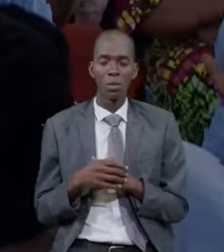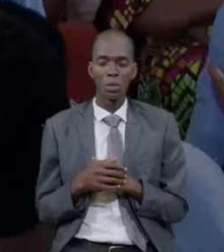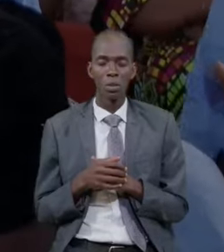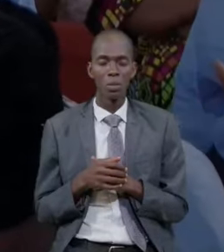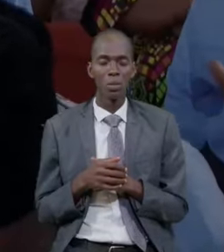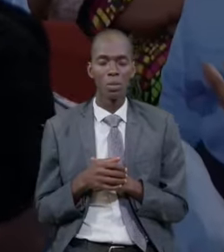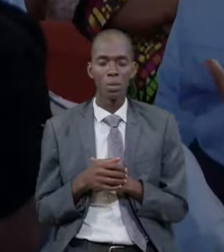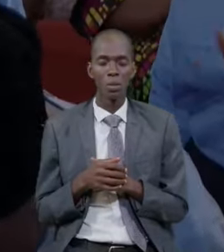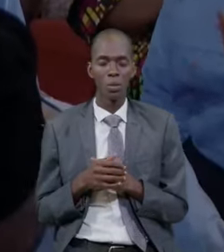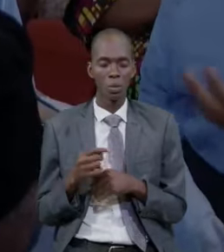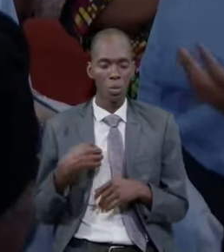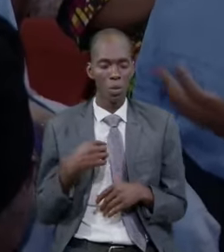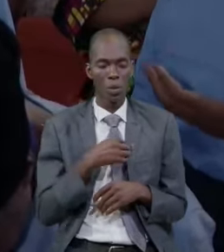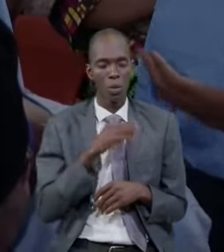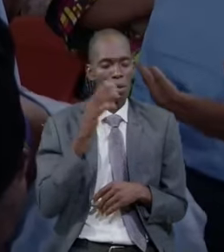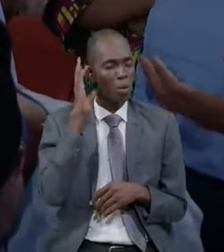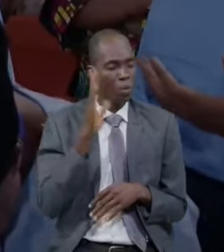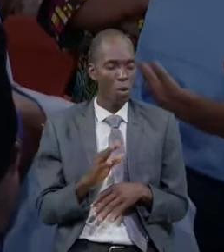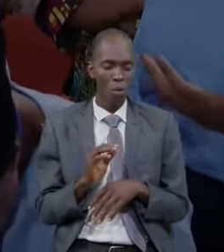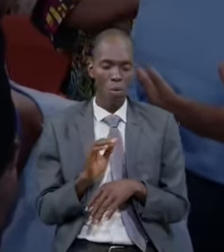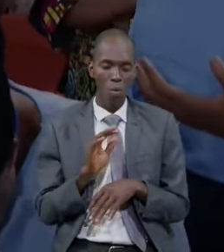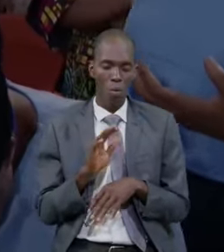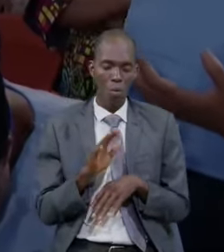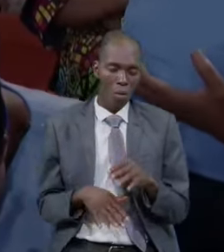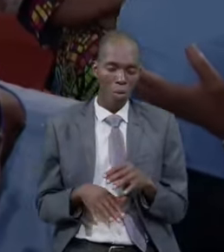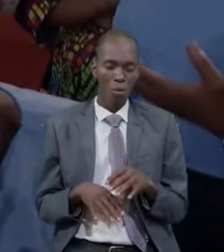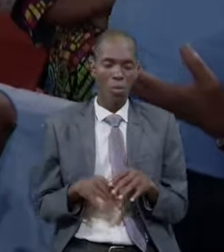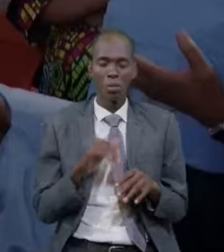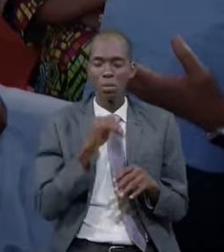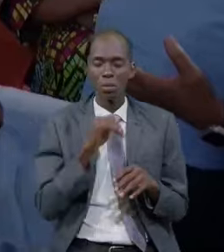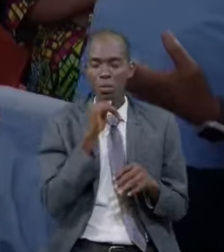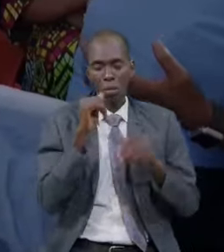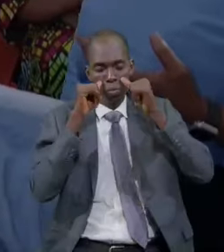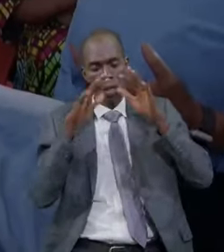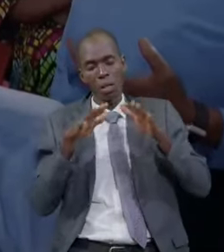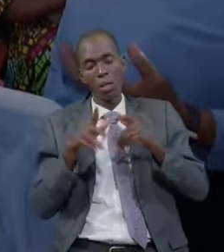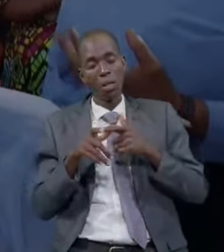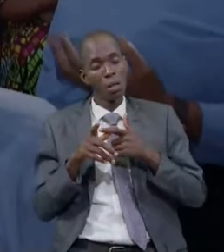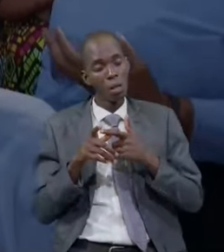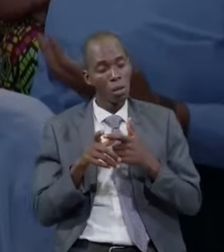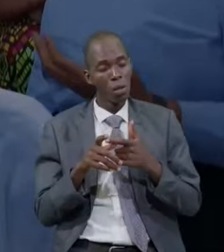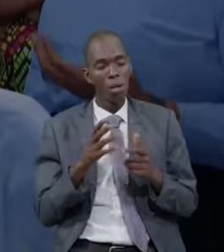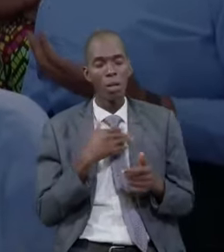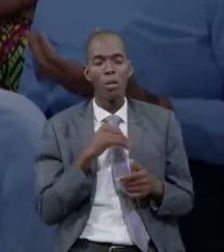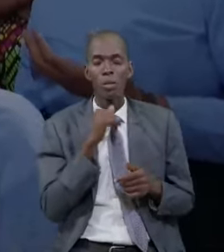qui marchera, il ne va pas faillir, il ne sera pas épuisé,